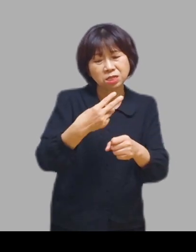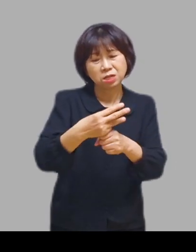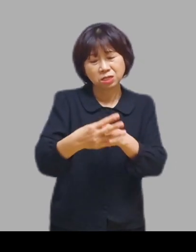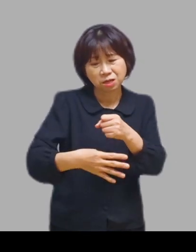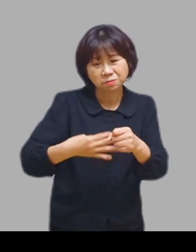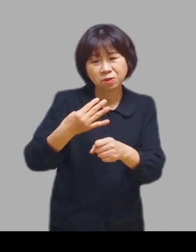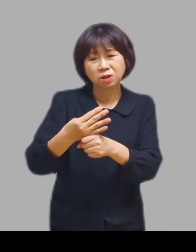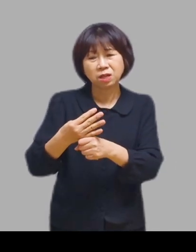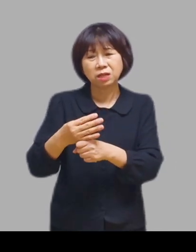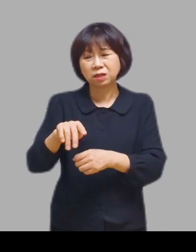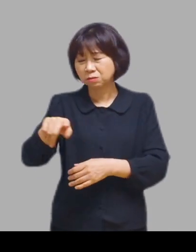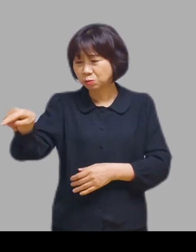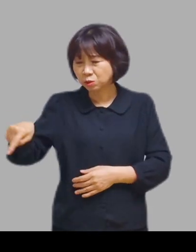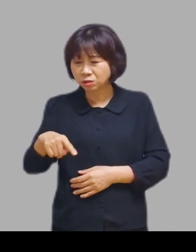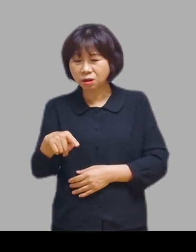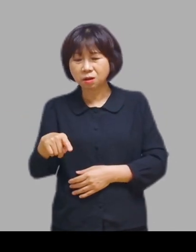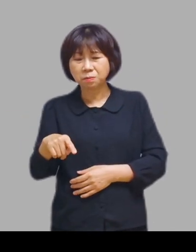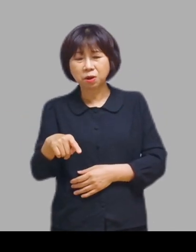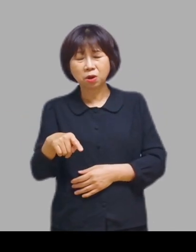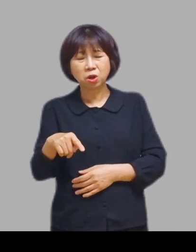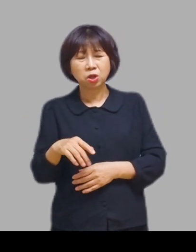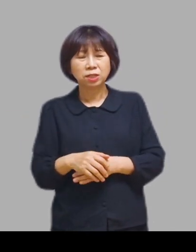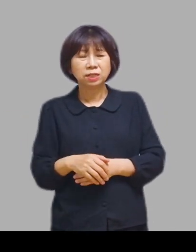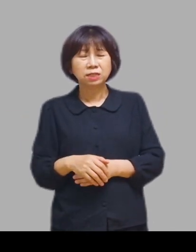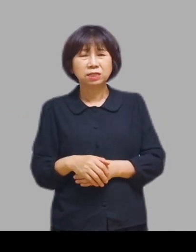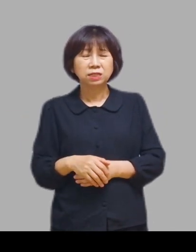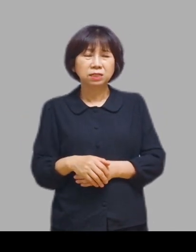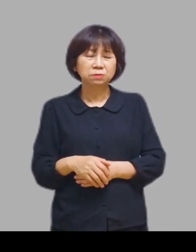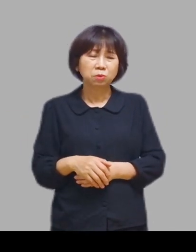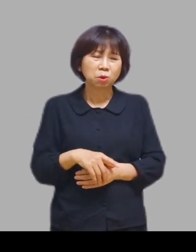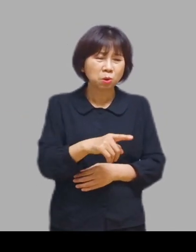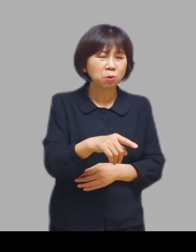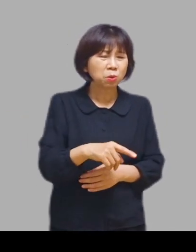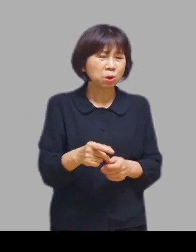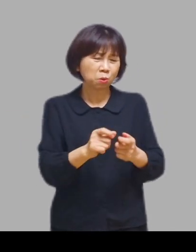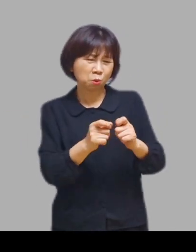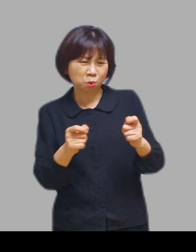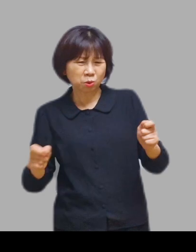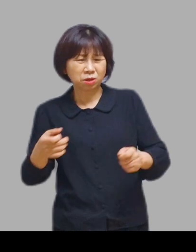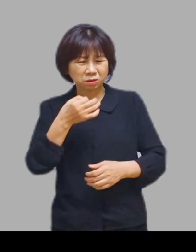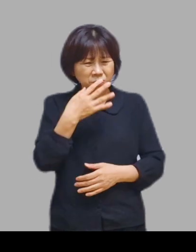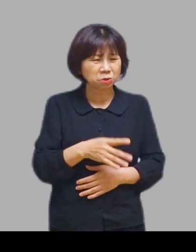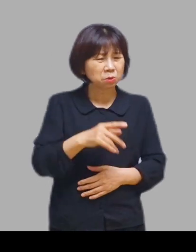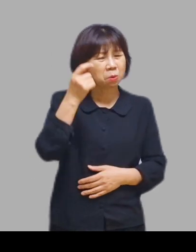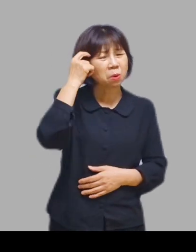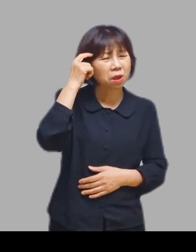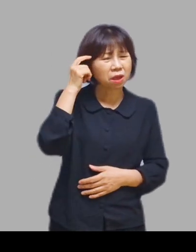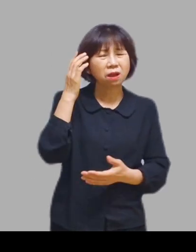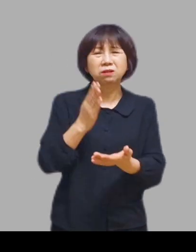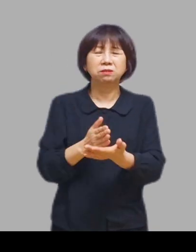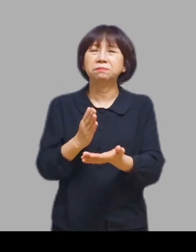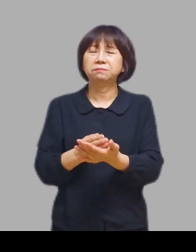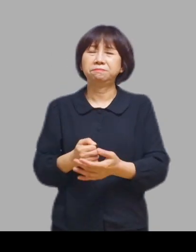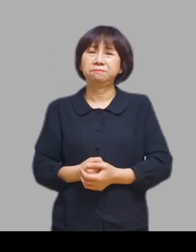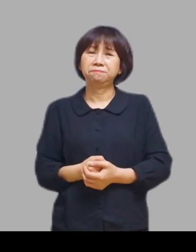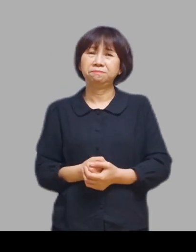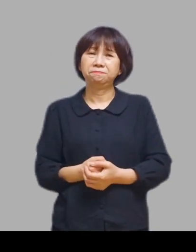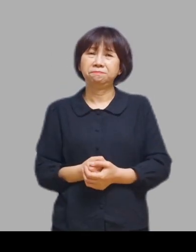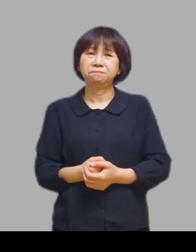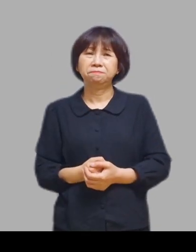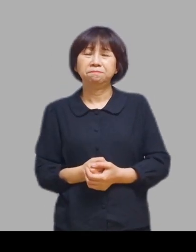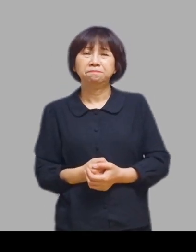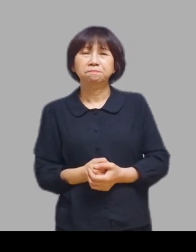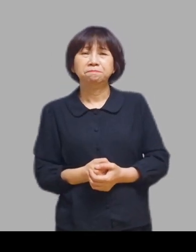주변 분들이 아유, 이제 그만 멀쩡해져야지. 뭘 그렇게 오랫동안 힘들게, 그런 얘기 좀 하지 마세요.